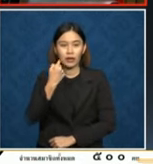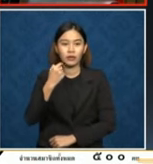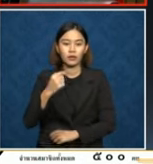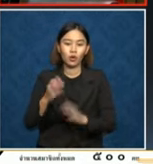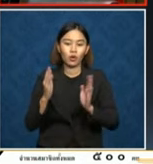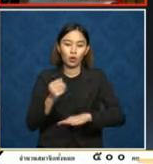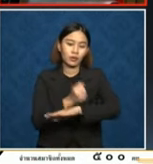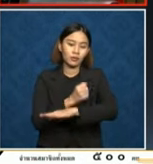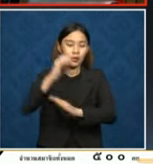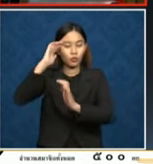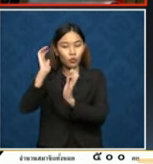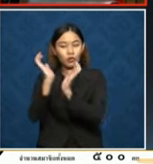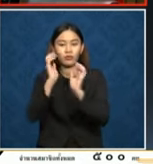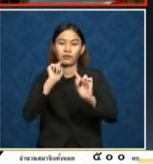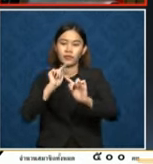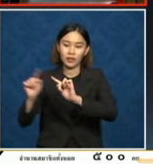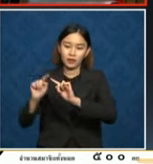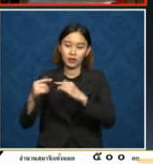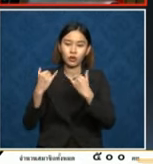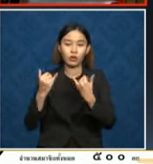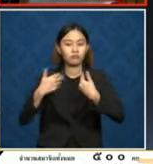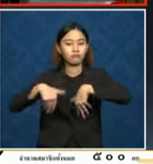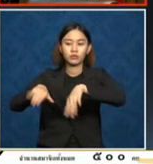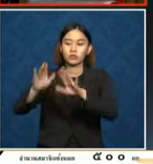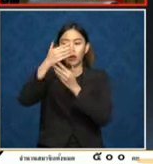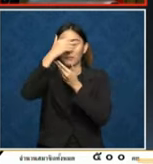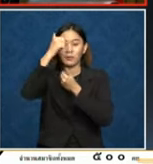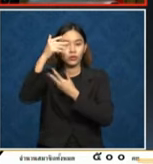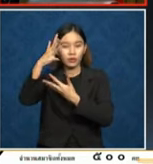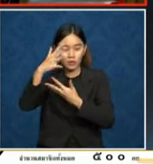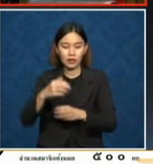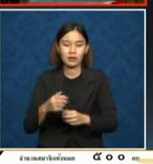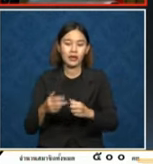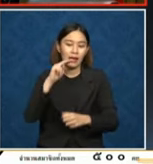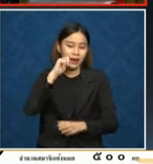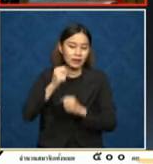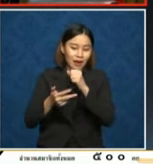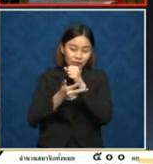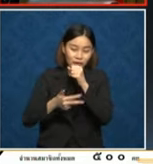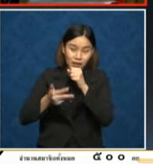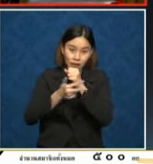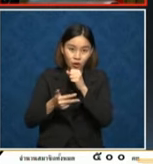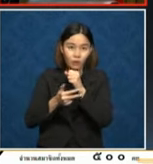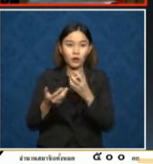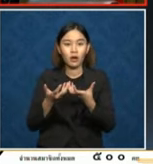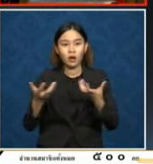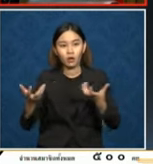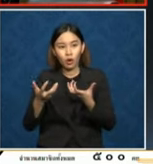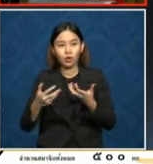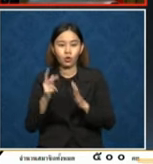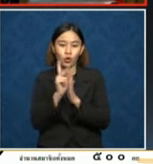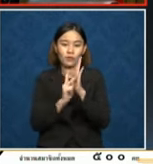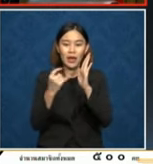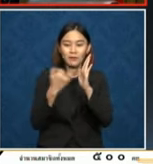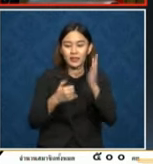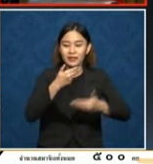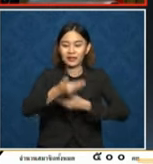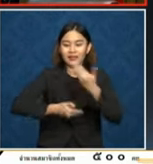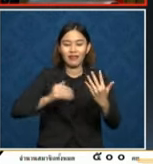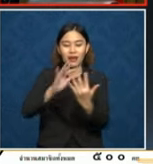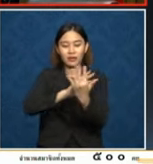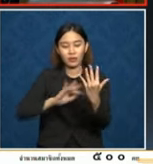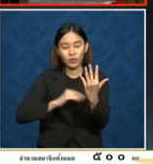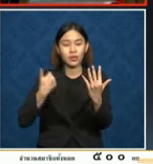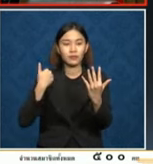จ้าหน้าที่ตำรวจทั้งหลายยังปล่อยปะละเลยให้น้ำท่อมหรือสิ่งผิดกฎหมายยังขายได้ทั่วเมืองแ